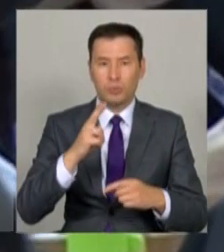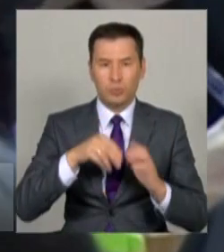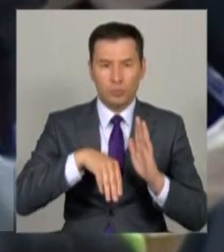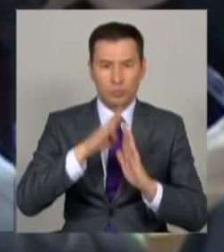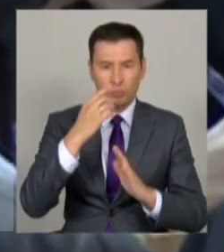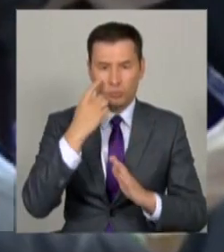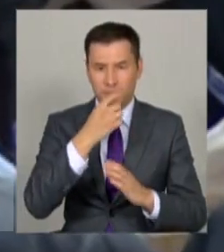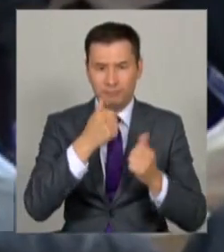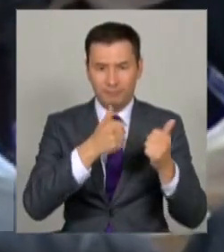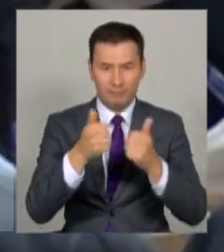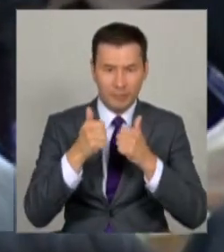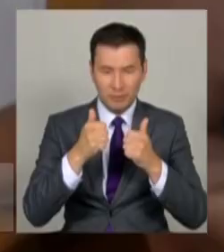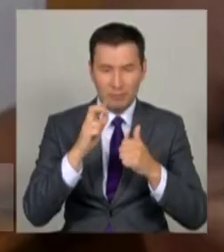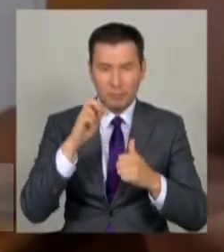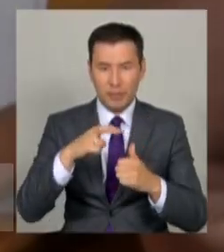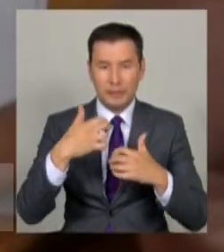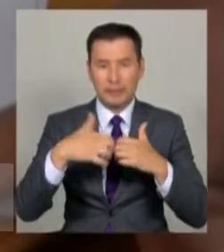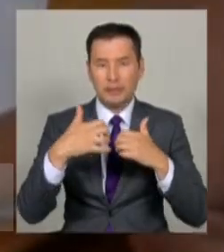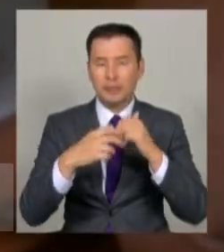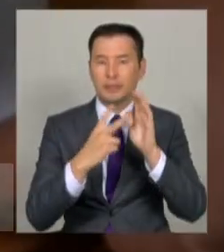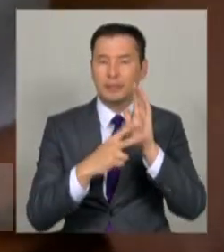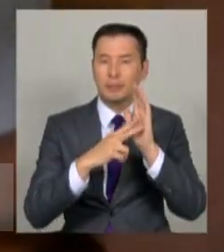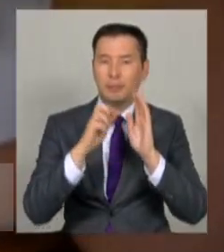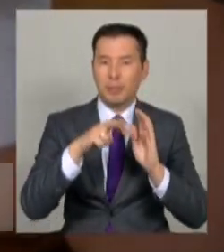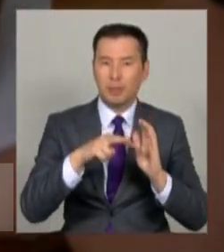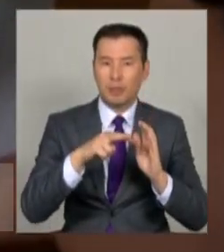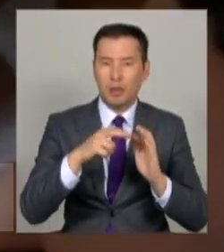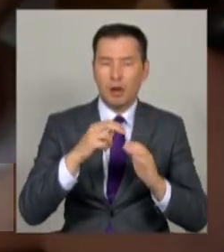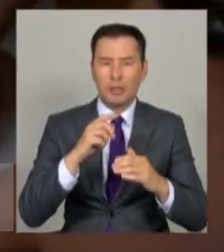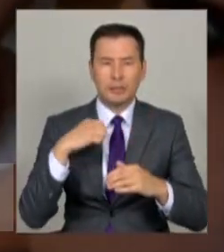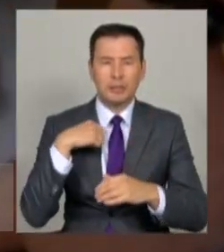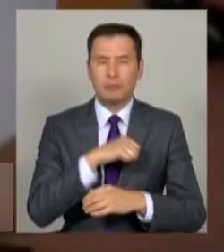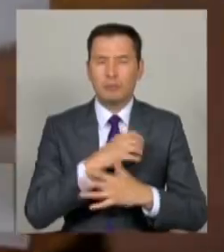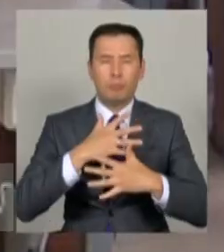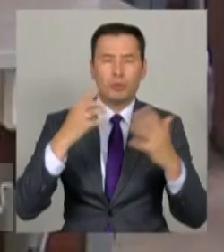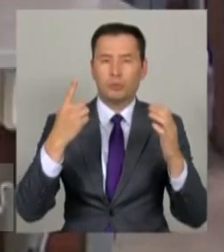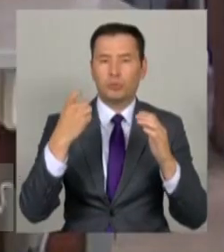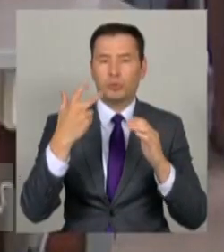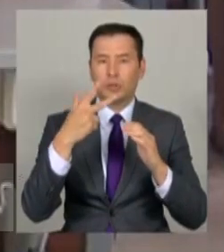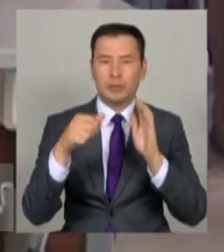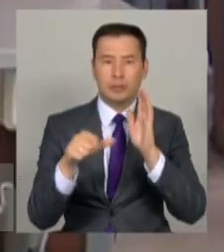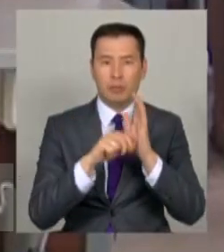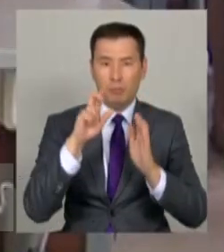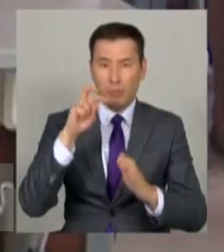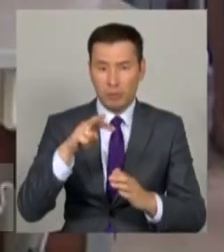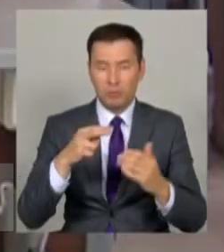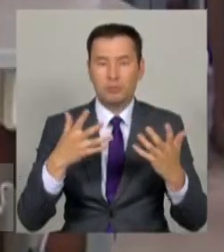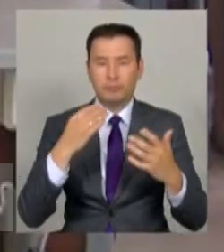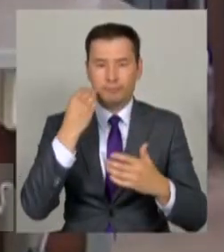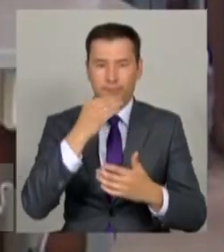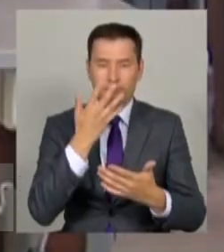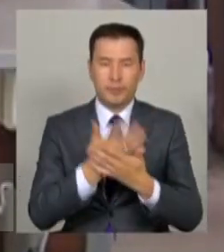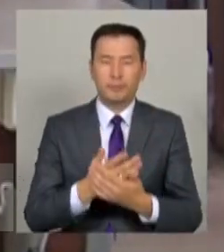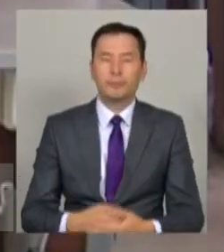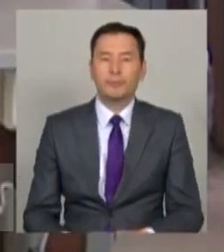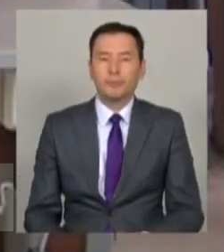итогам мартовского ЕНТ средний балл составил 70 баллов из 136. В нем принимали участие более 110 тысяч